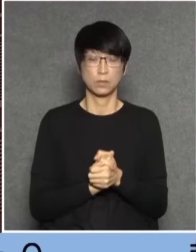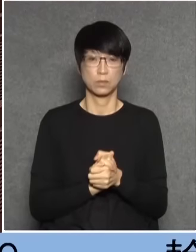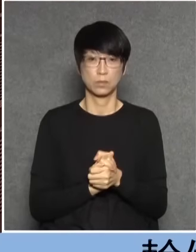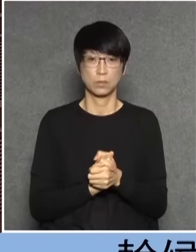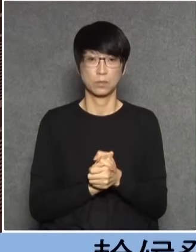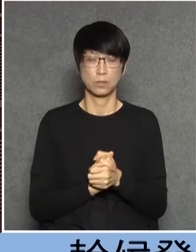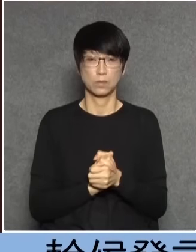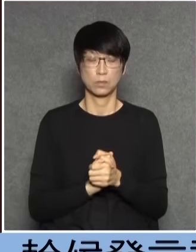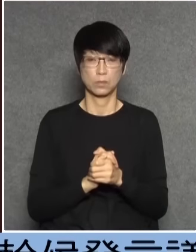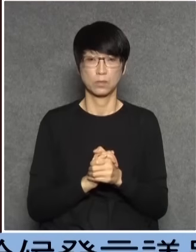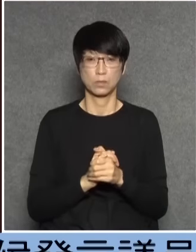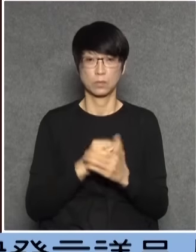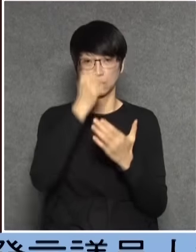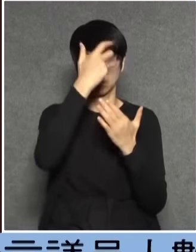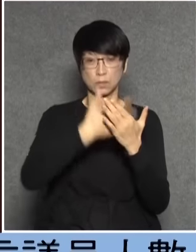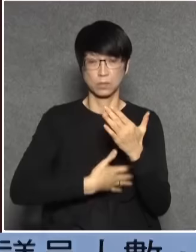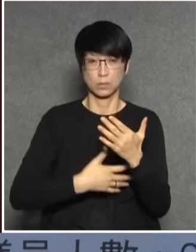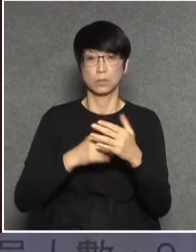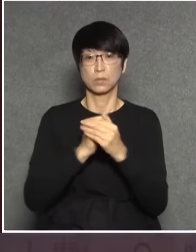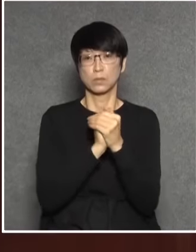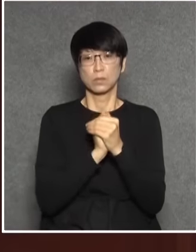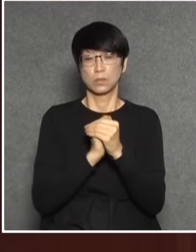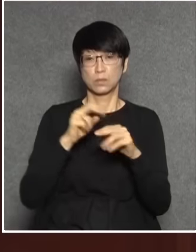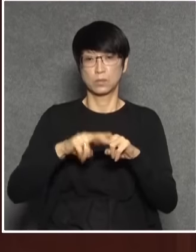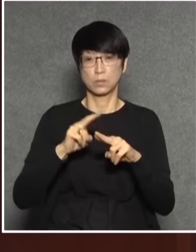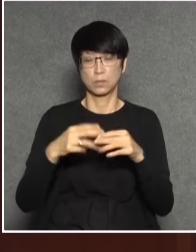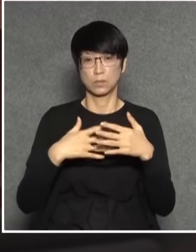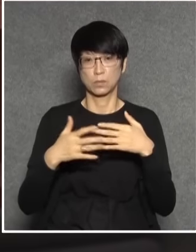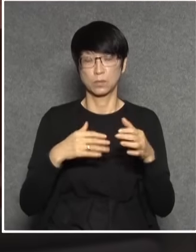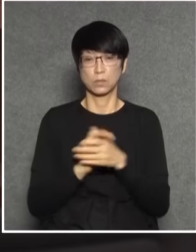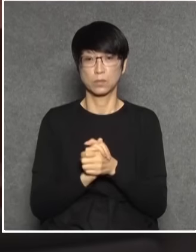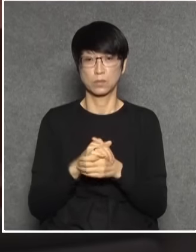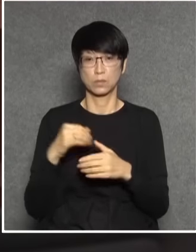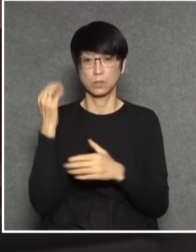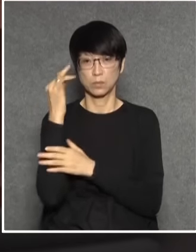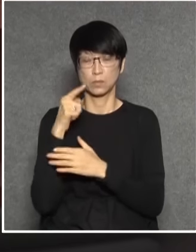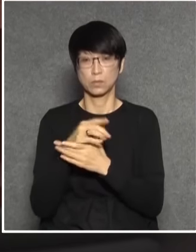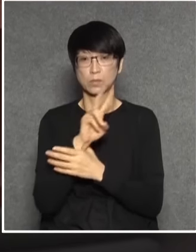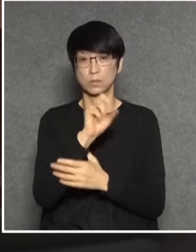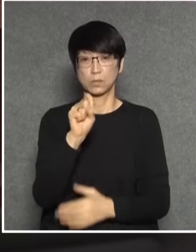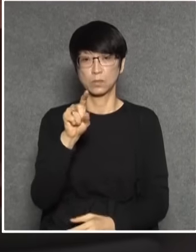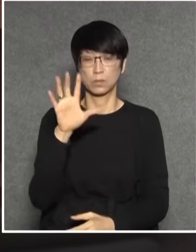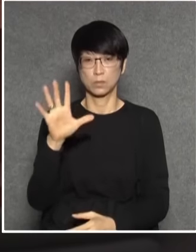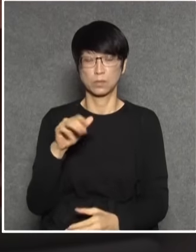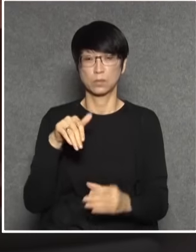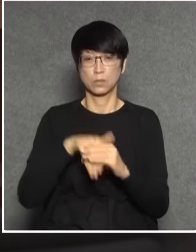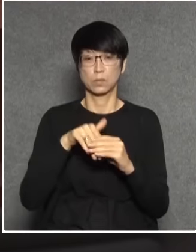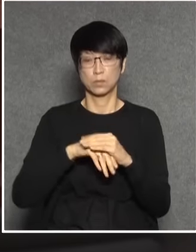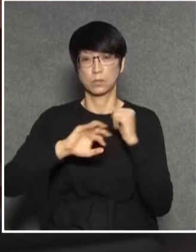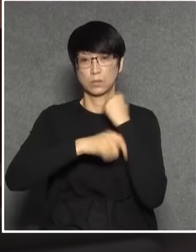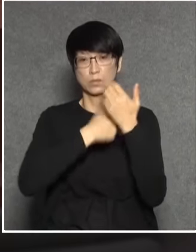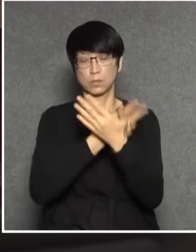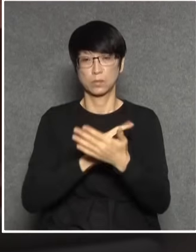政制及內地事務局局長。 主席，我發言是反對黃毓民議員對2015年選舉法例雜項修訂第二